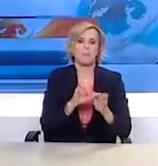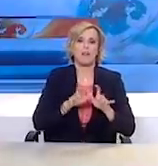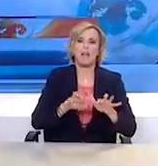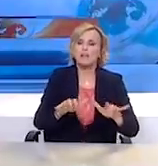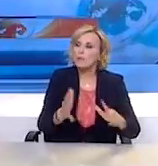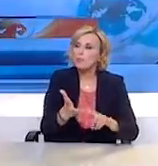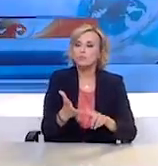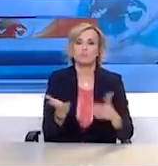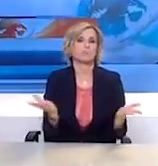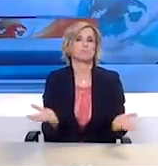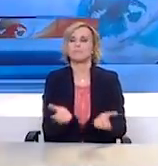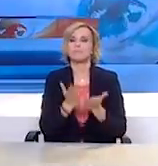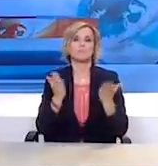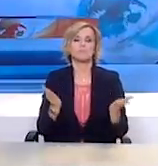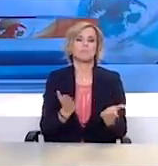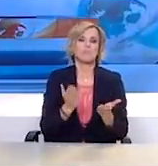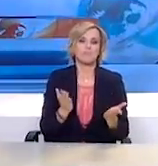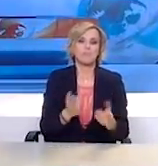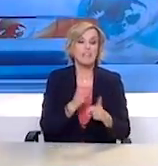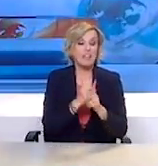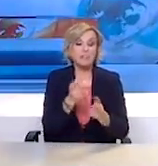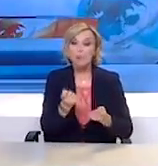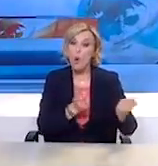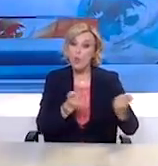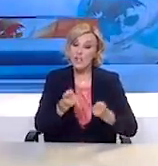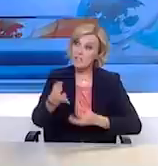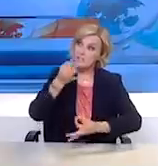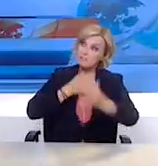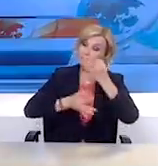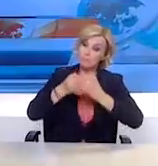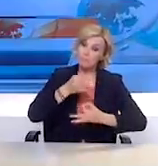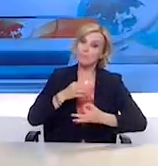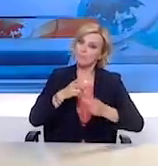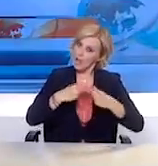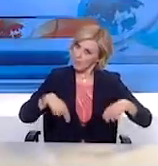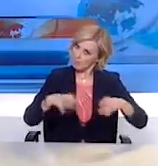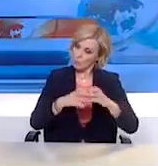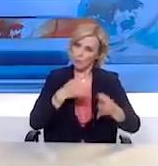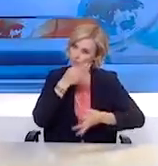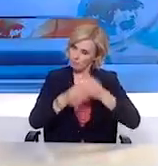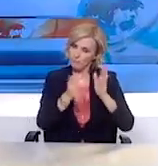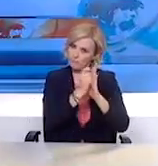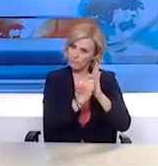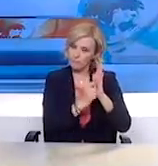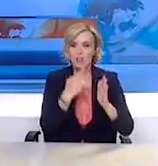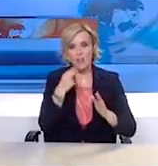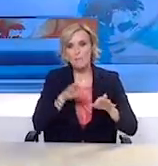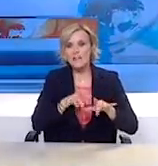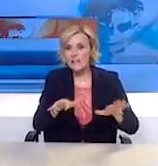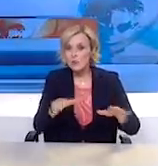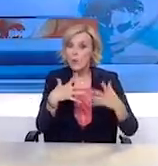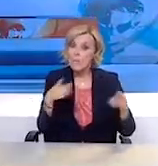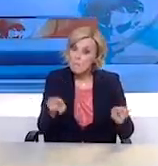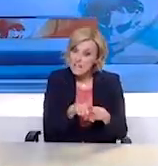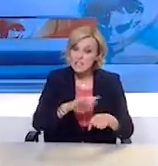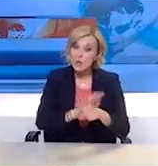συνεχίζονται. Και έχουμε ειδικές οδηγίες, οι οποίες θα βγουν από την Επιτροπή μας, και άλλα νοσήματα για τα οποία